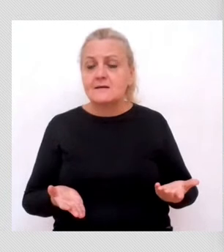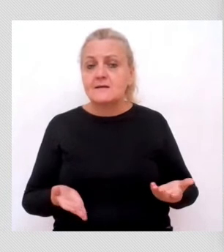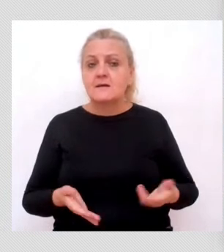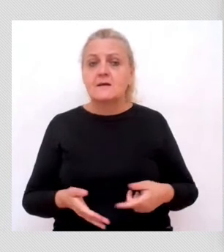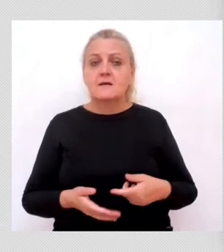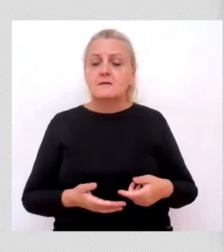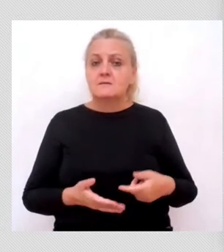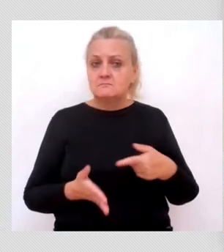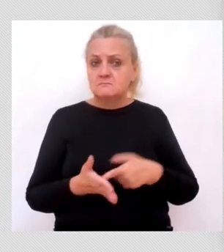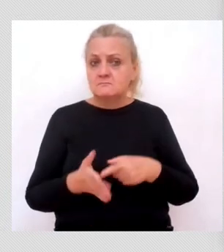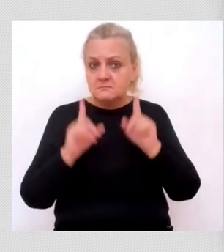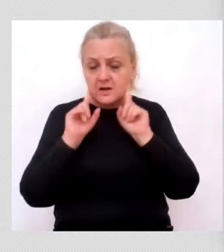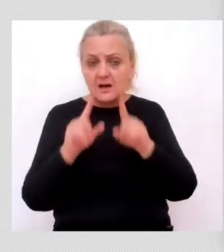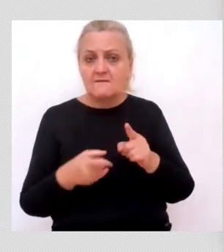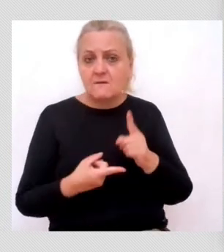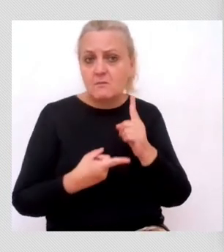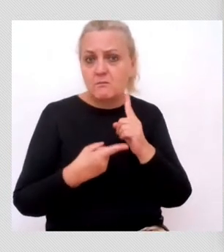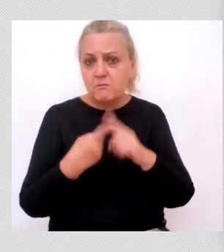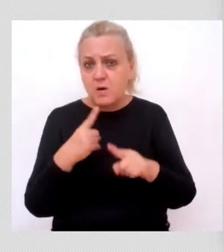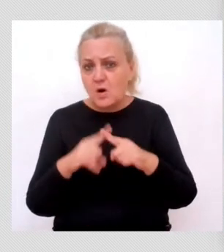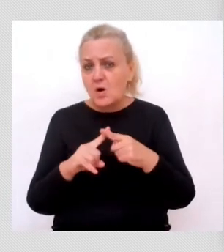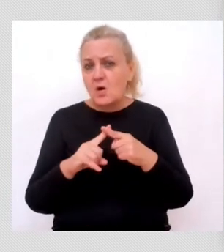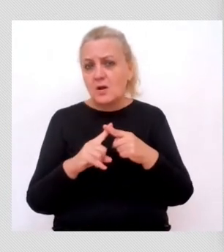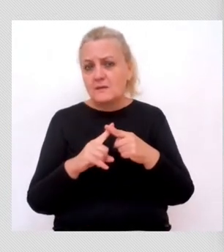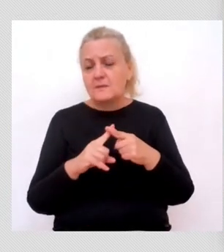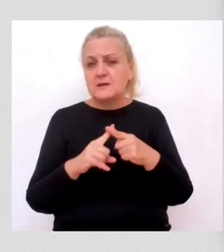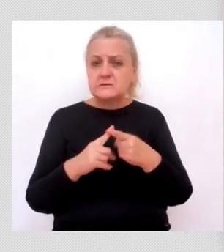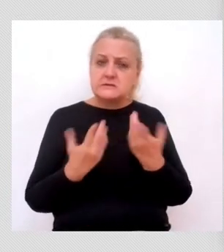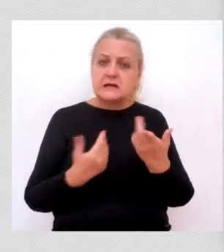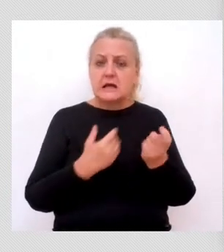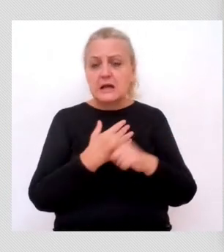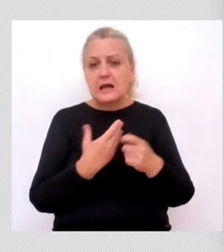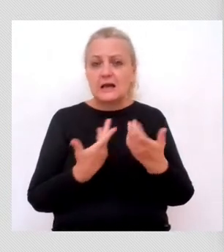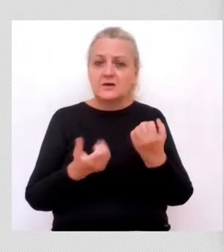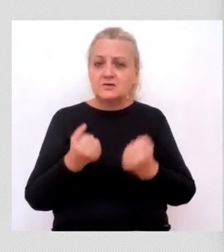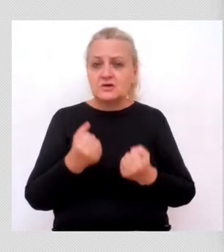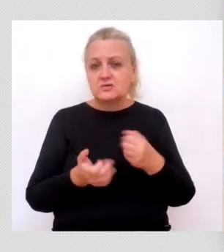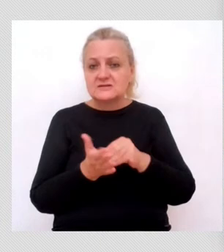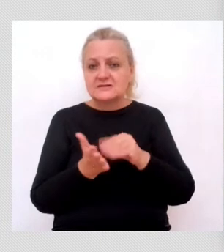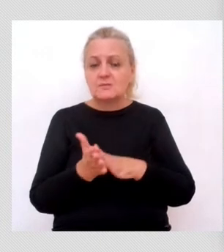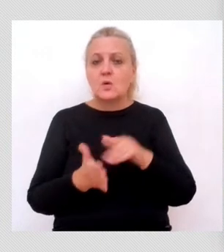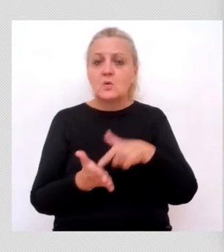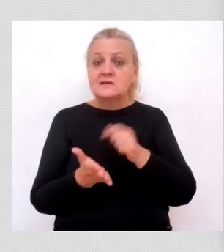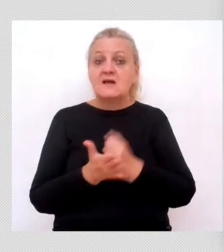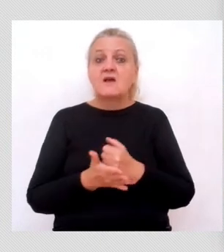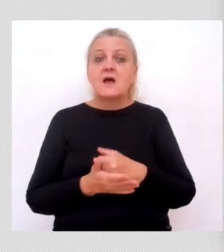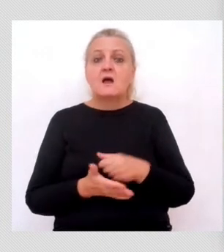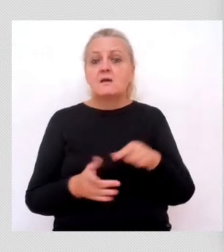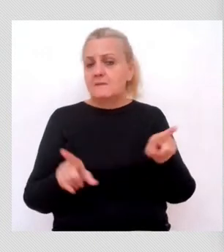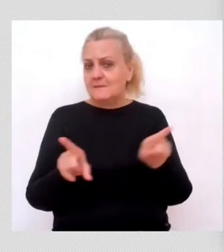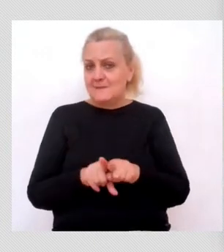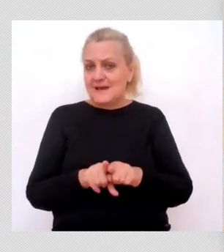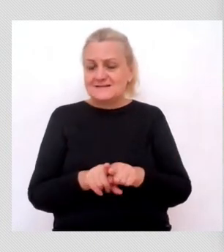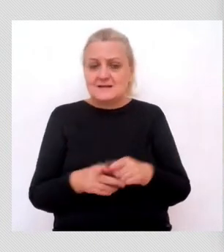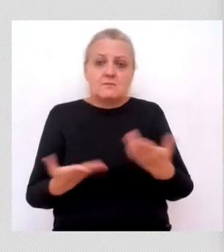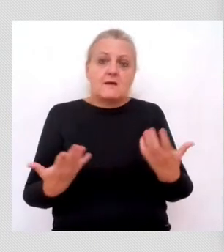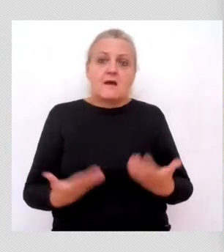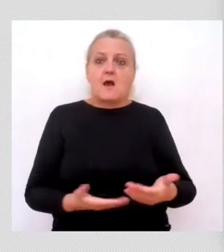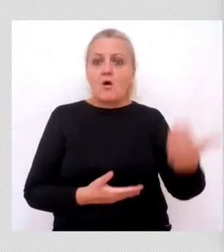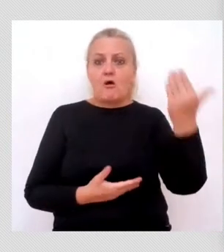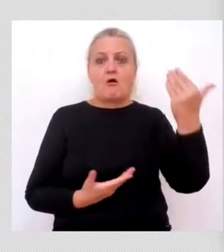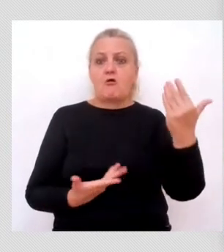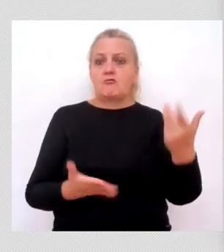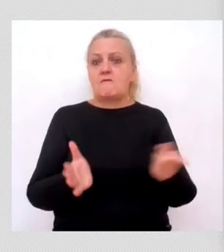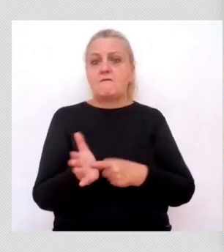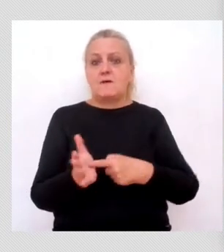politycznych najbardziej się daje zapisywać w ustawach, ale bo to powinno tak, jak tutaj ktoś honoru oczekiwał od